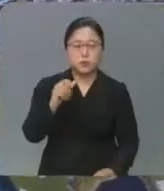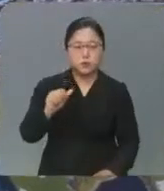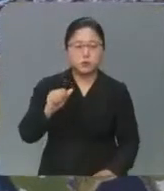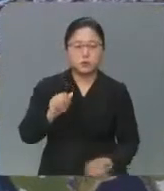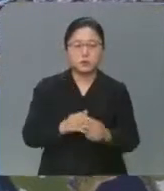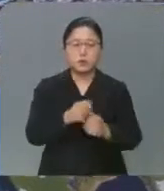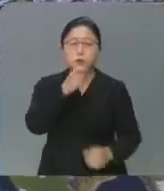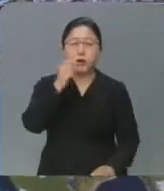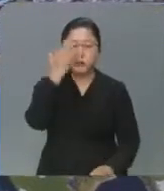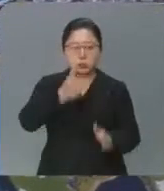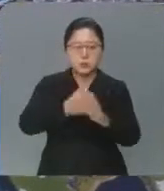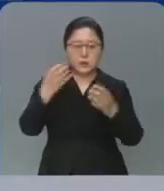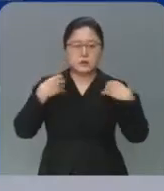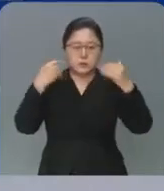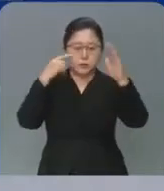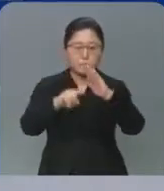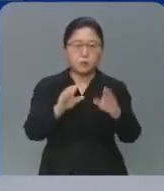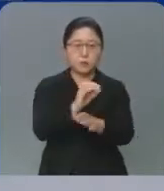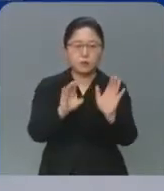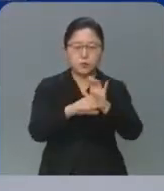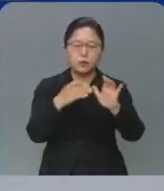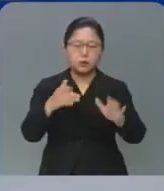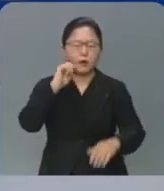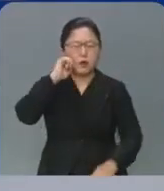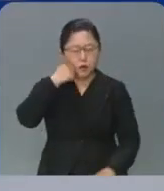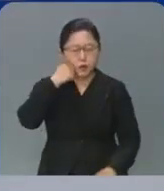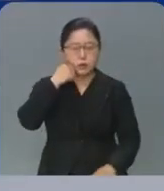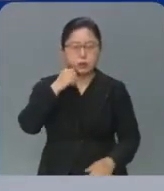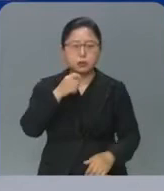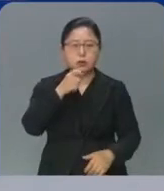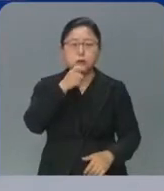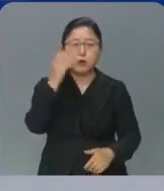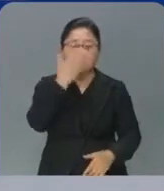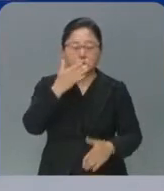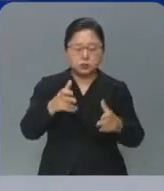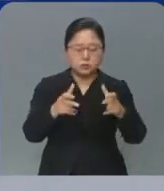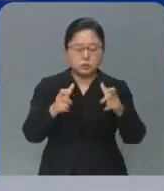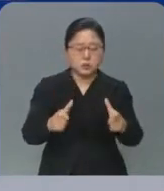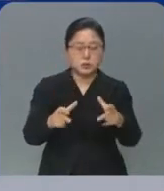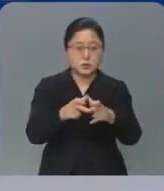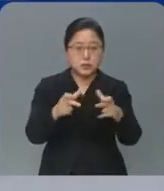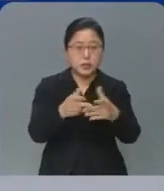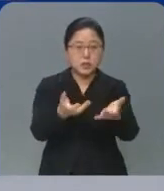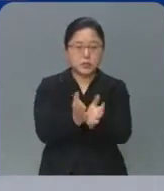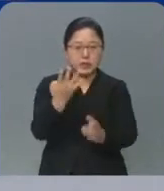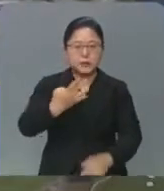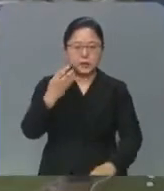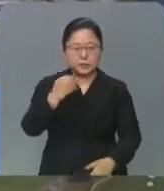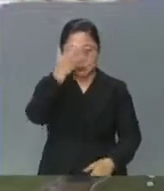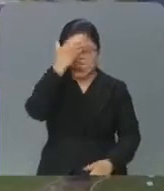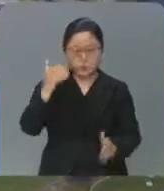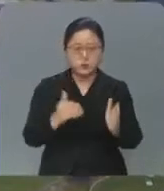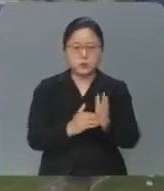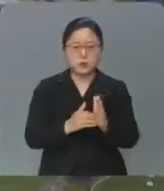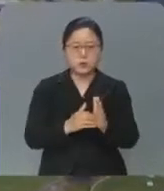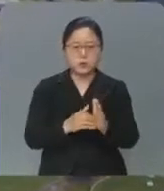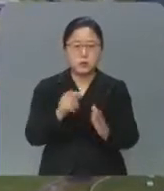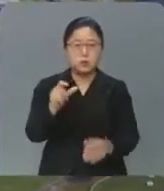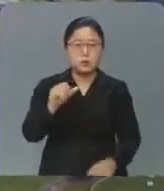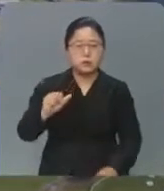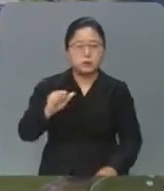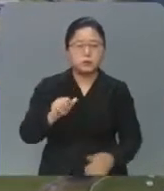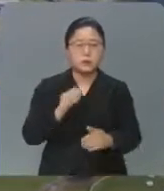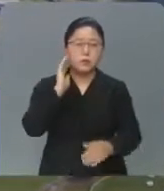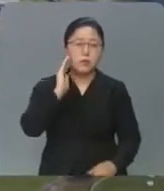GS칼텍스가 여수시청을 방문해 코로나19로 어려움을 겪고 있는 여수 지역 장애인단체에 4천만 원을 기탁했습니다.